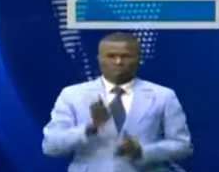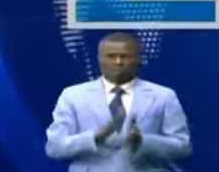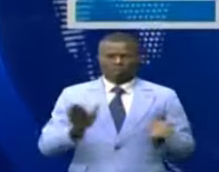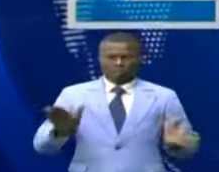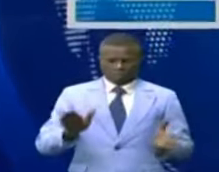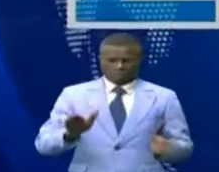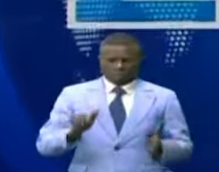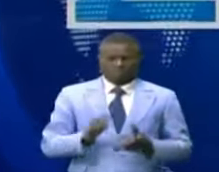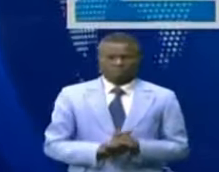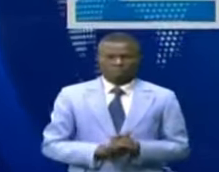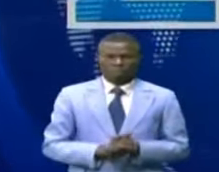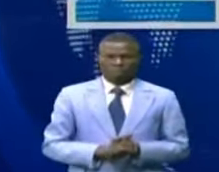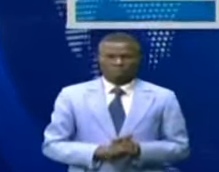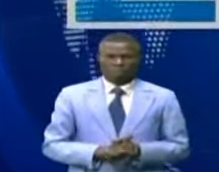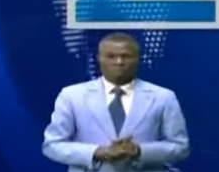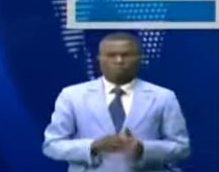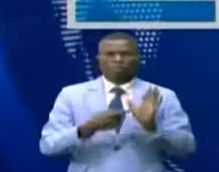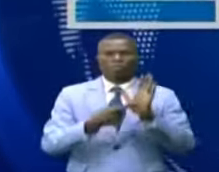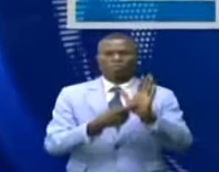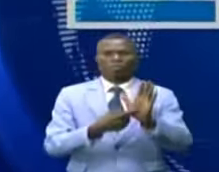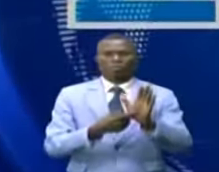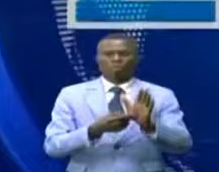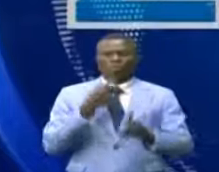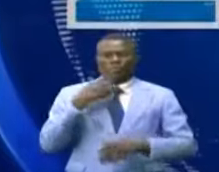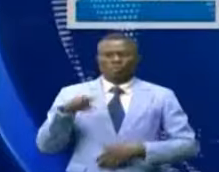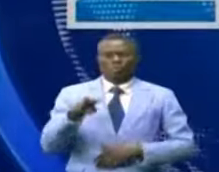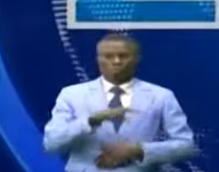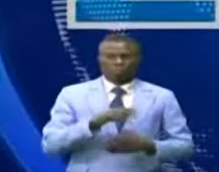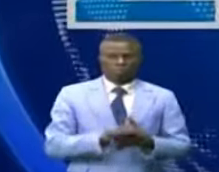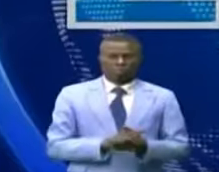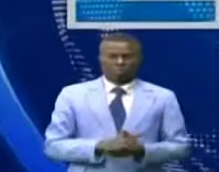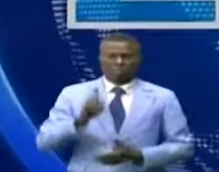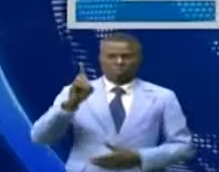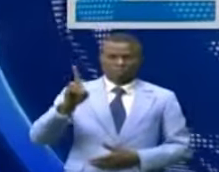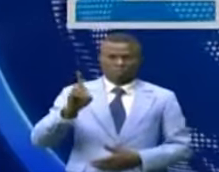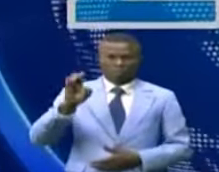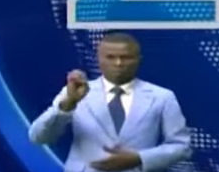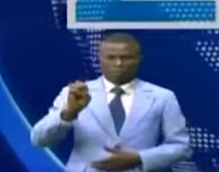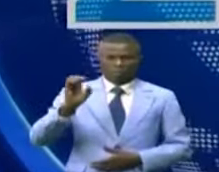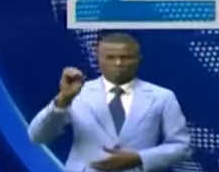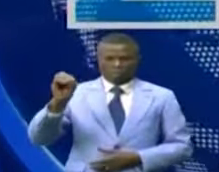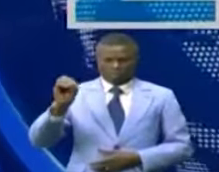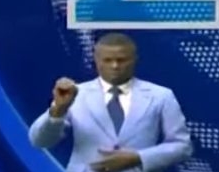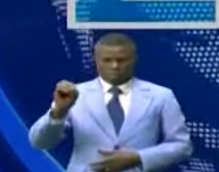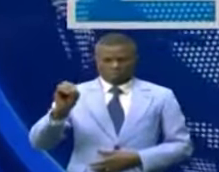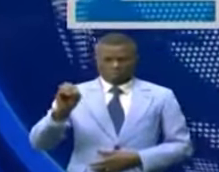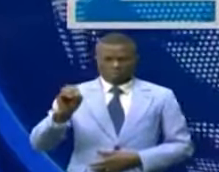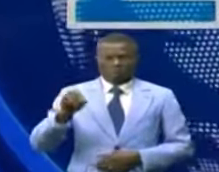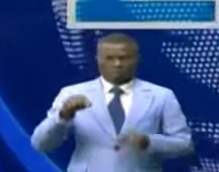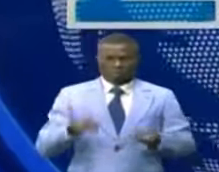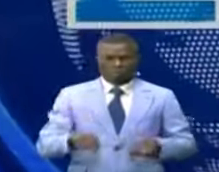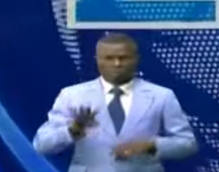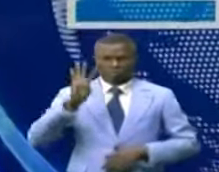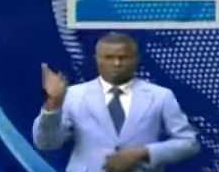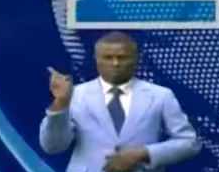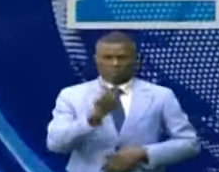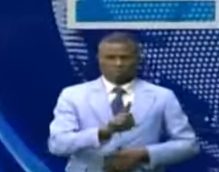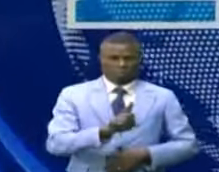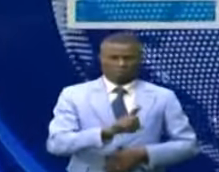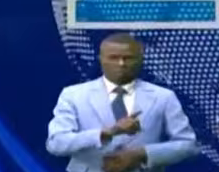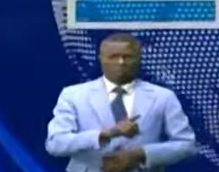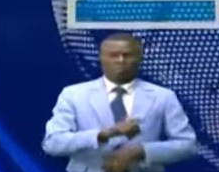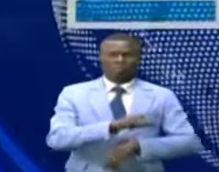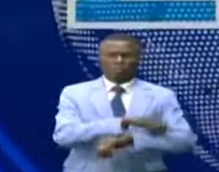général. En image, nous vous l'avons dit en titre, Deo Gracias Mutombo Mwananyembo était ce jeudi devant la Chambre